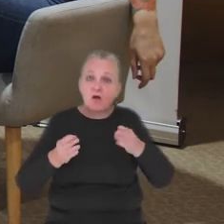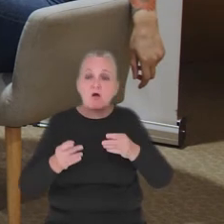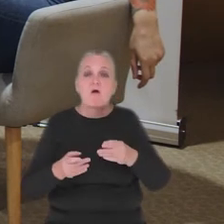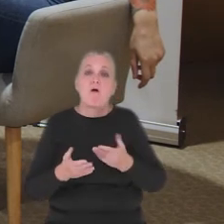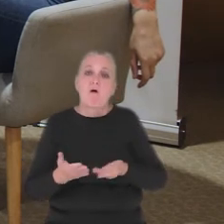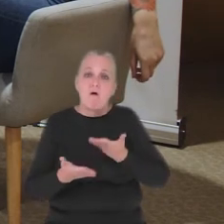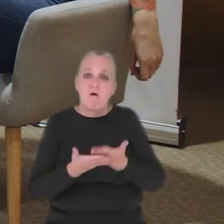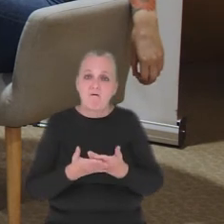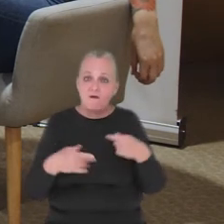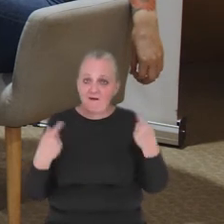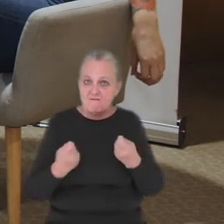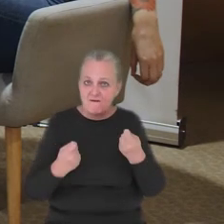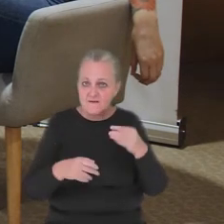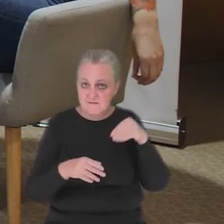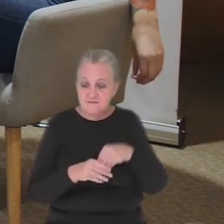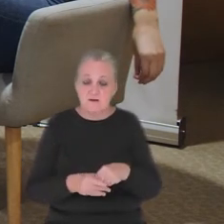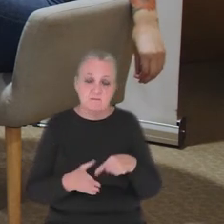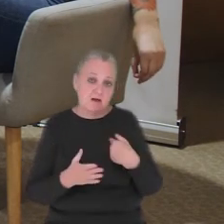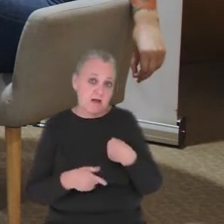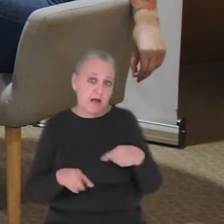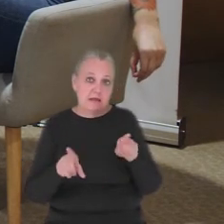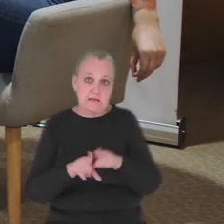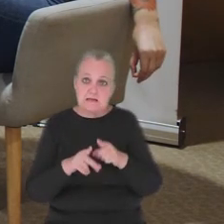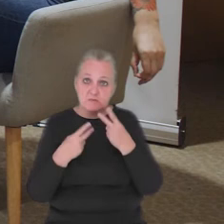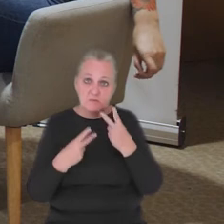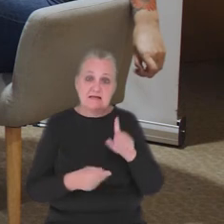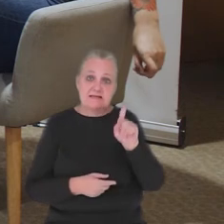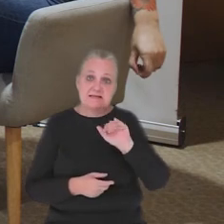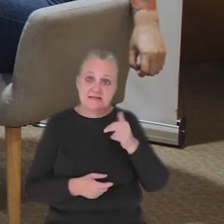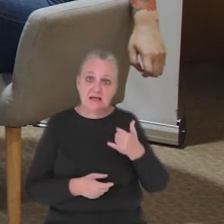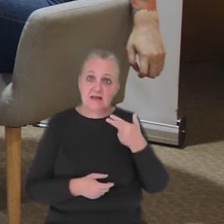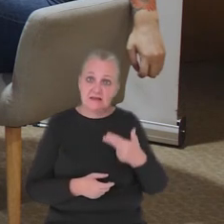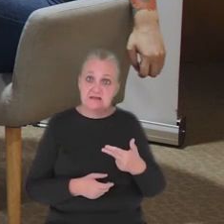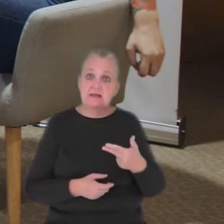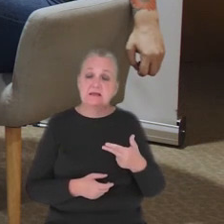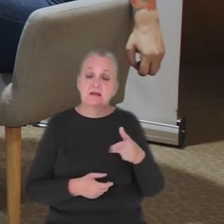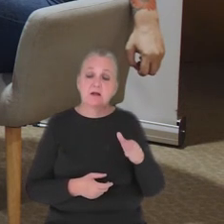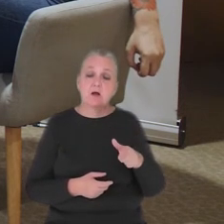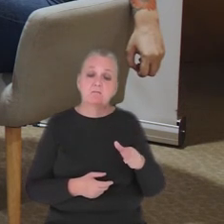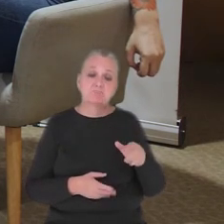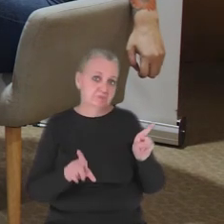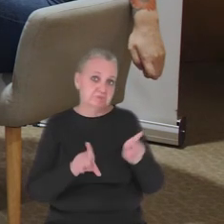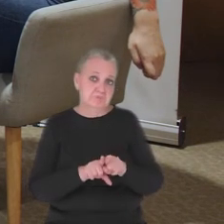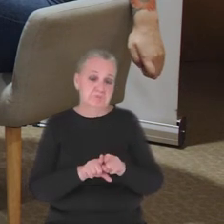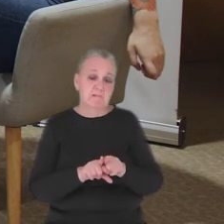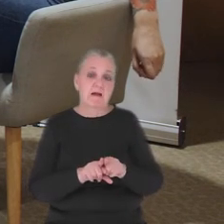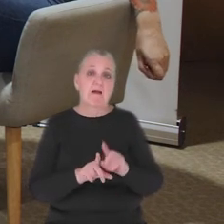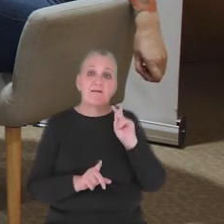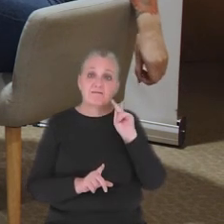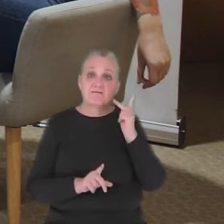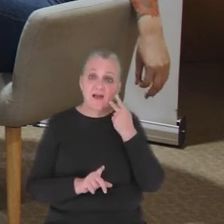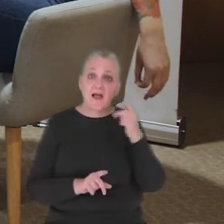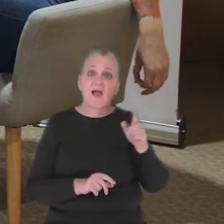festiwalu. Jak najbardziej widzę również ziny w budce z wegańskim